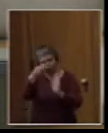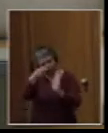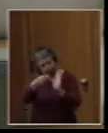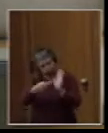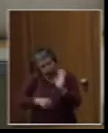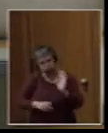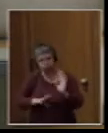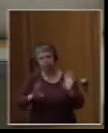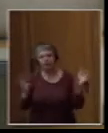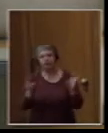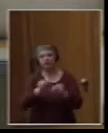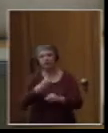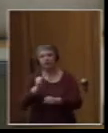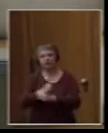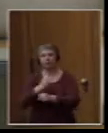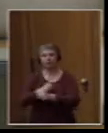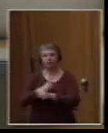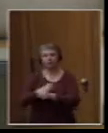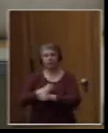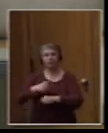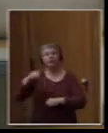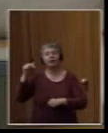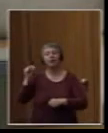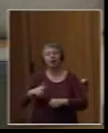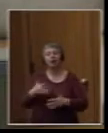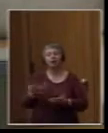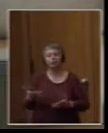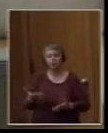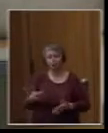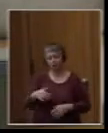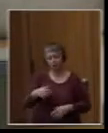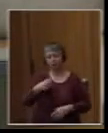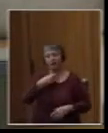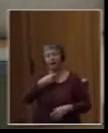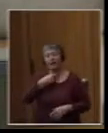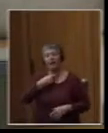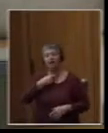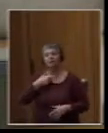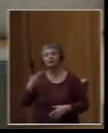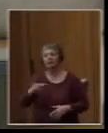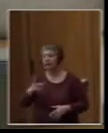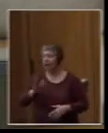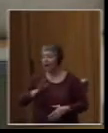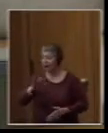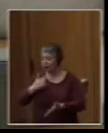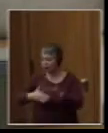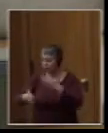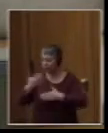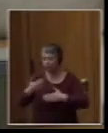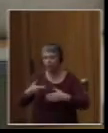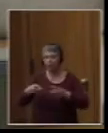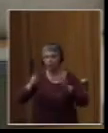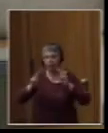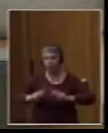θέμα και θεμελιώδες, δεδομένου ότι καθορίζει σε μεγάλο βαθμό την απόλαυση και την άσκηση των δικαιωμάτων τους.